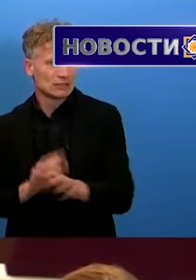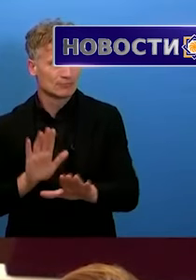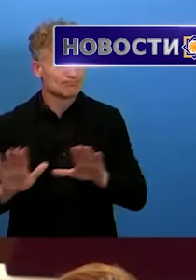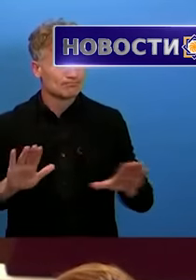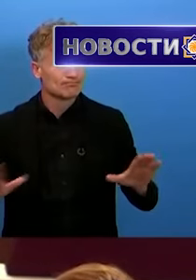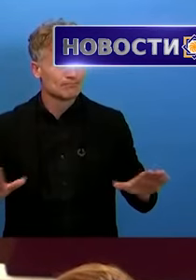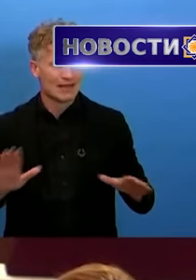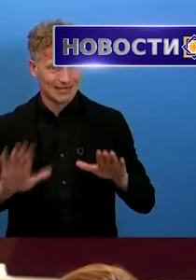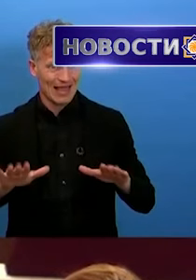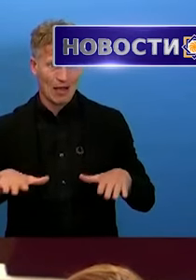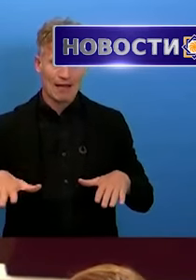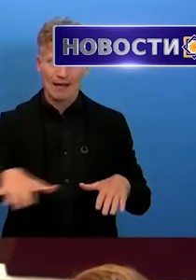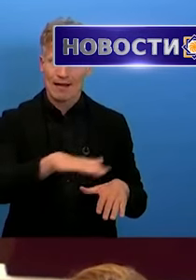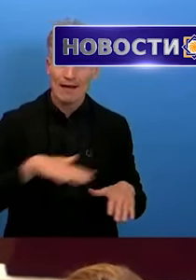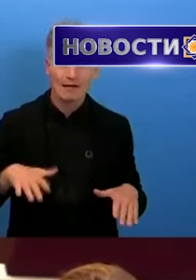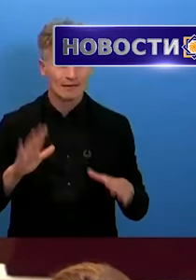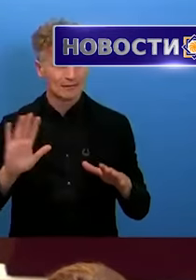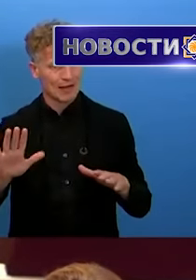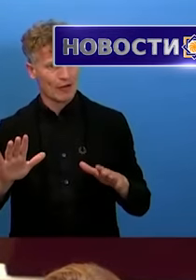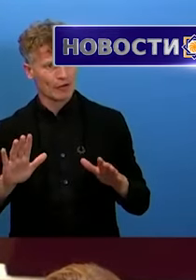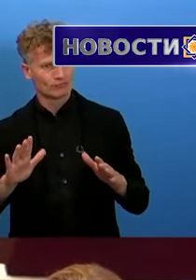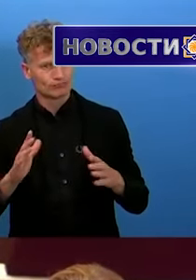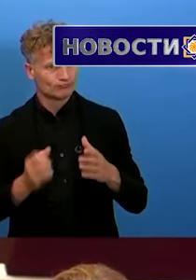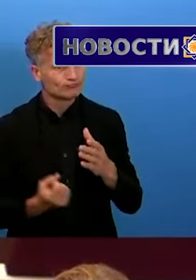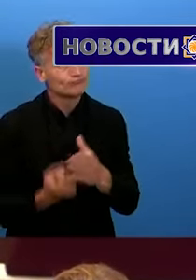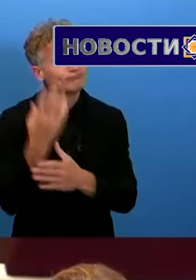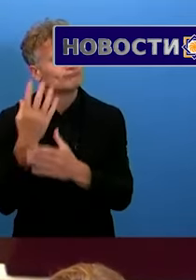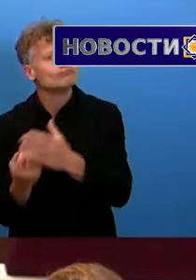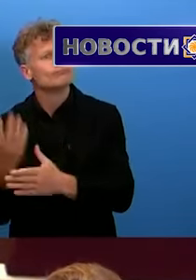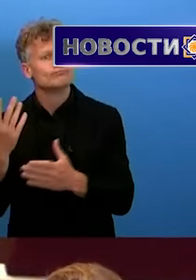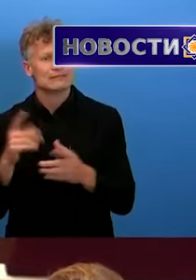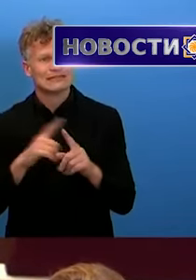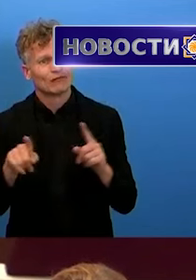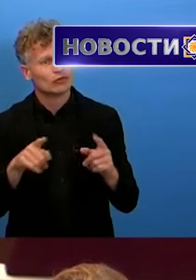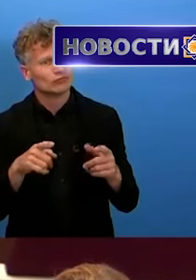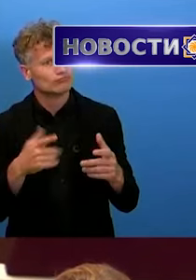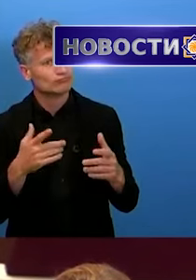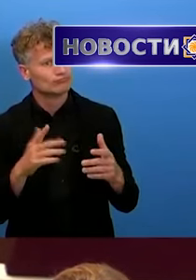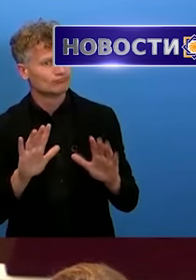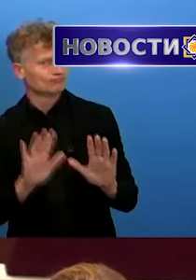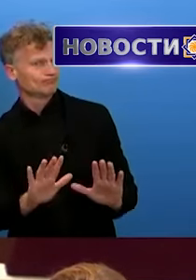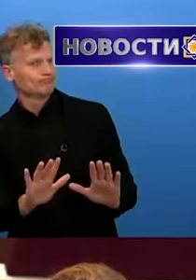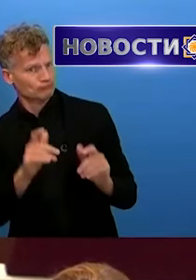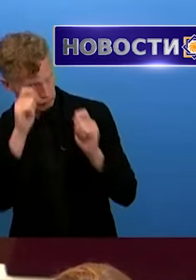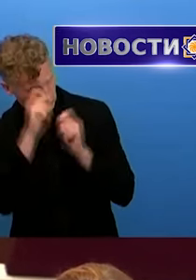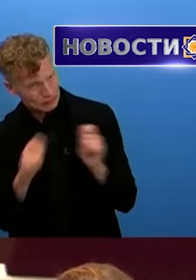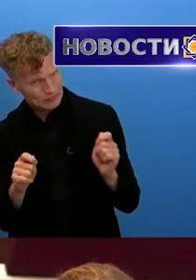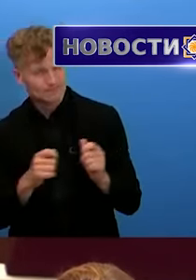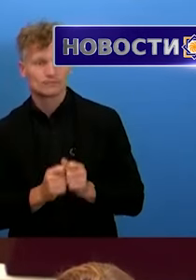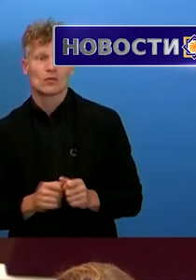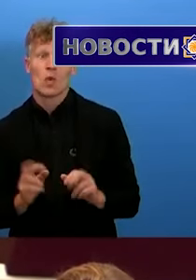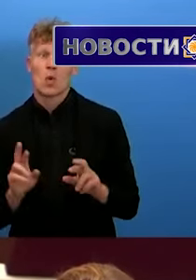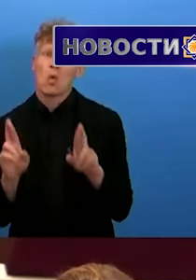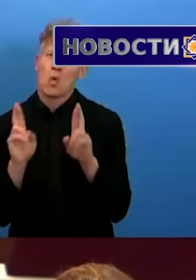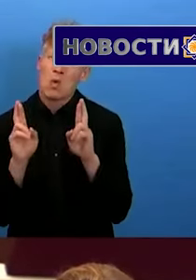Кабрамян подчеркнул, возвращение земли является обязательной необходимостью для каждого народа, который хочет сохранить свои генетические